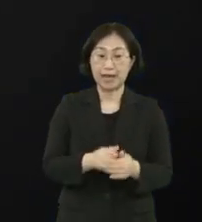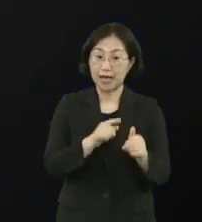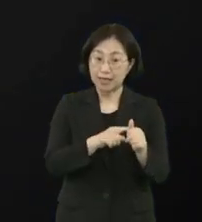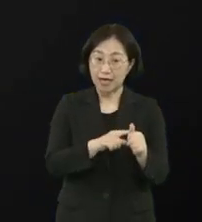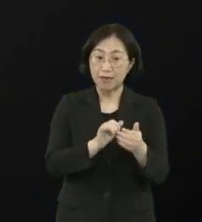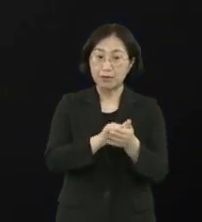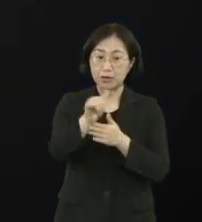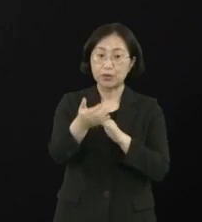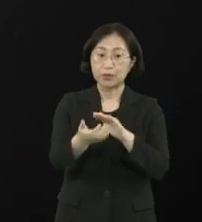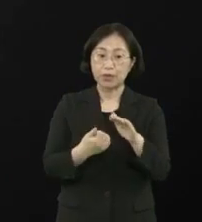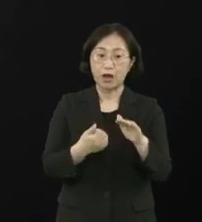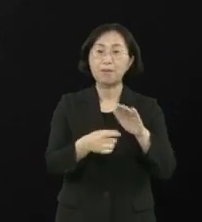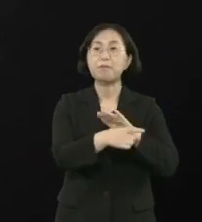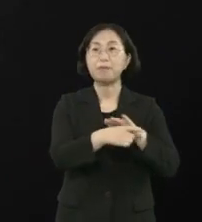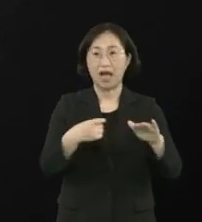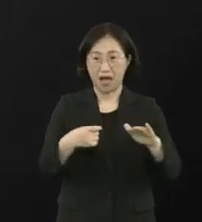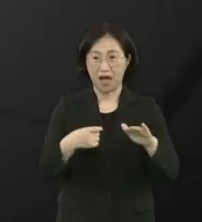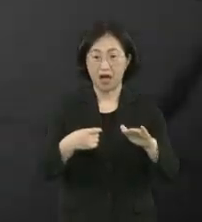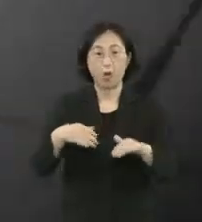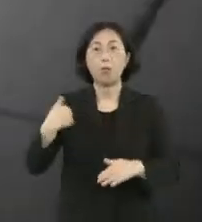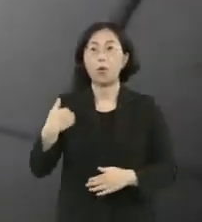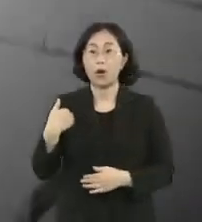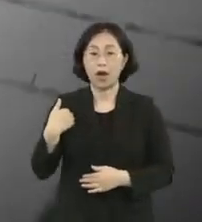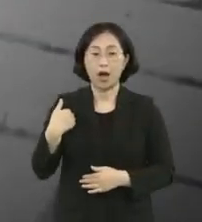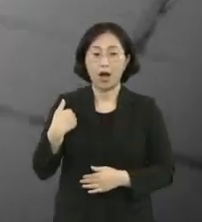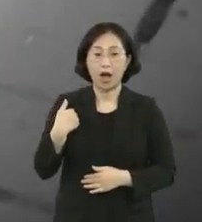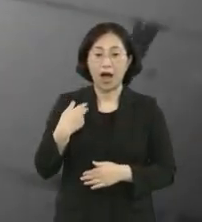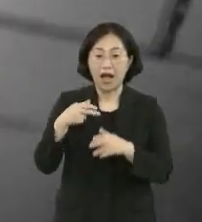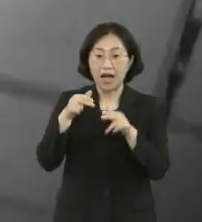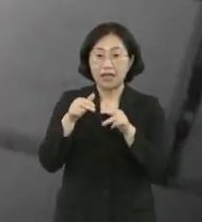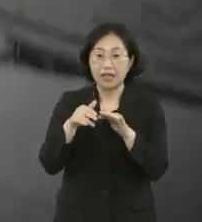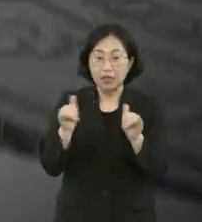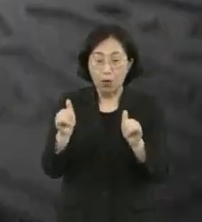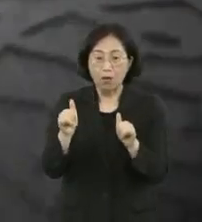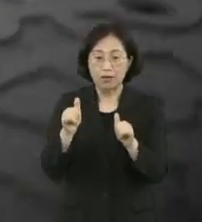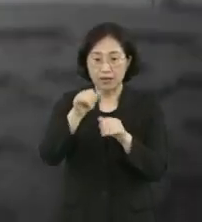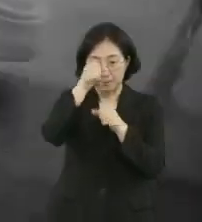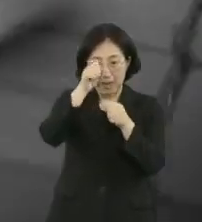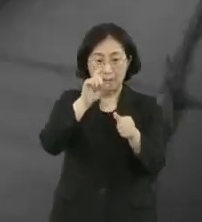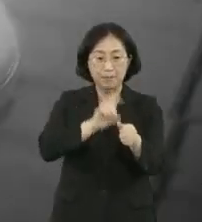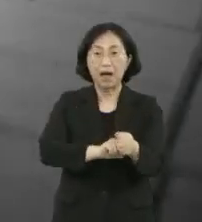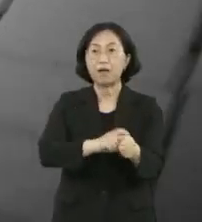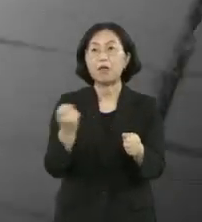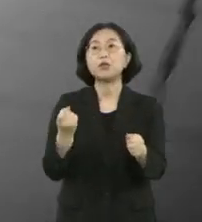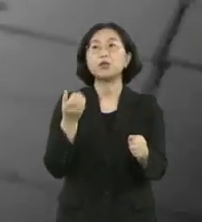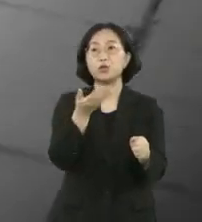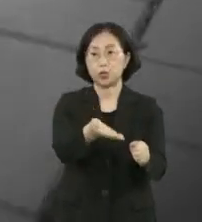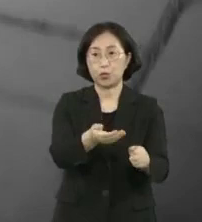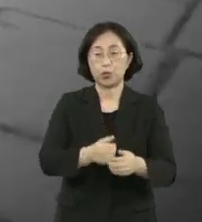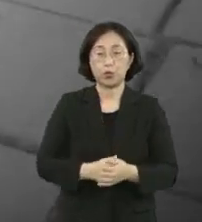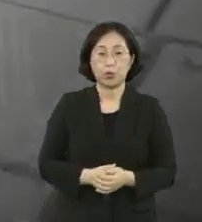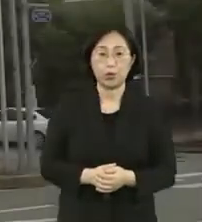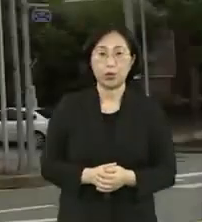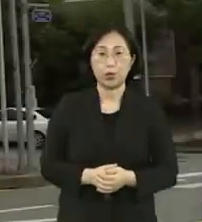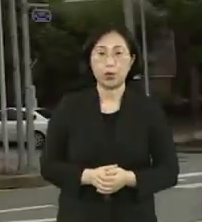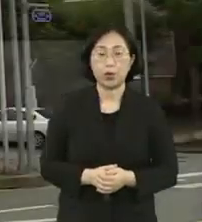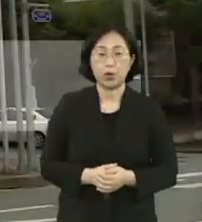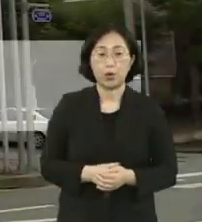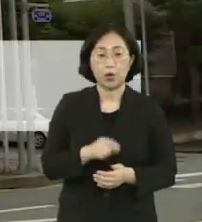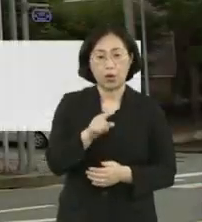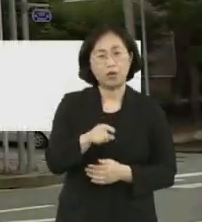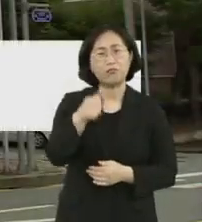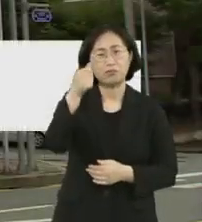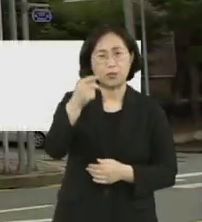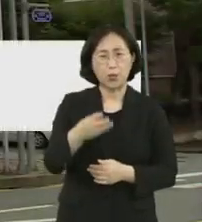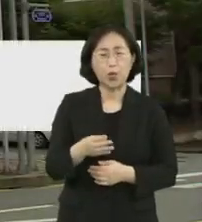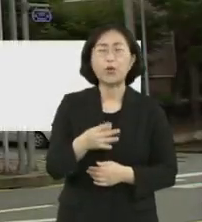A씨가 출국 직전 강도 행각을 벌인 걸 모르고 보호관찰소가 전자발찌를 풀어준 이유입니다. 이런 경우는 꽤